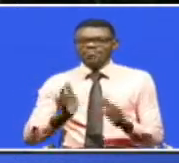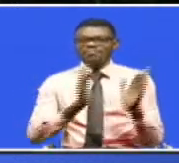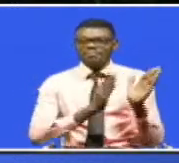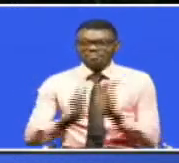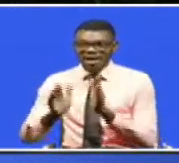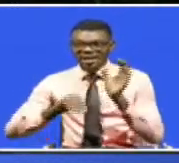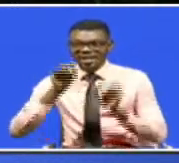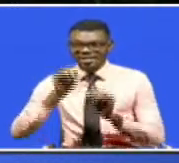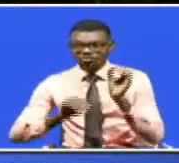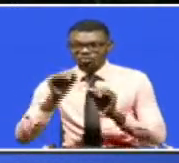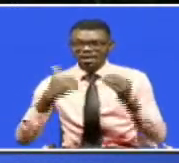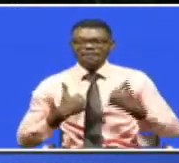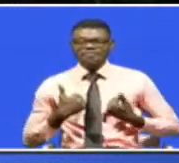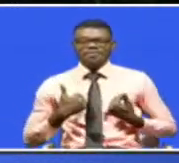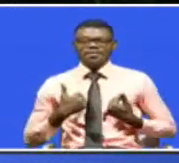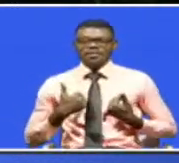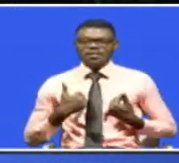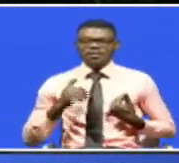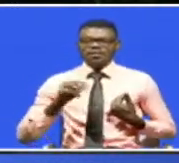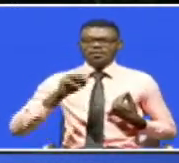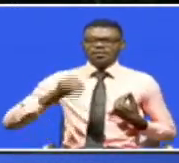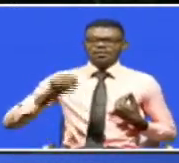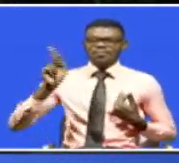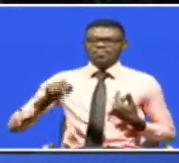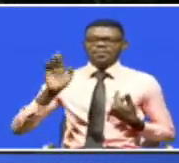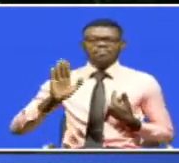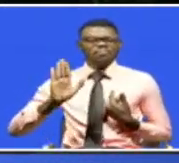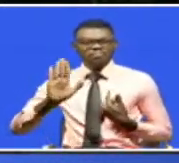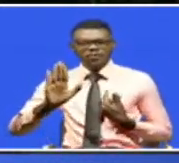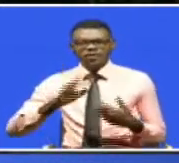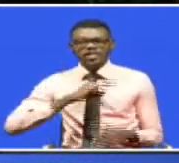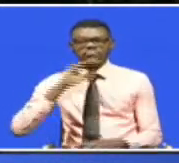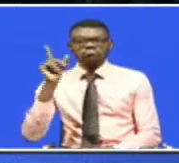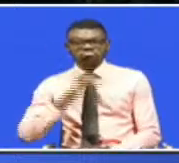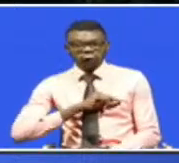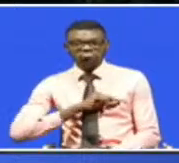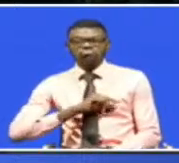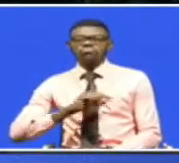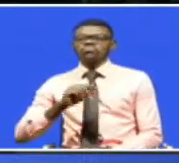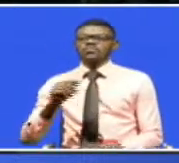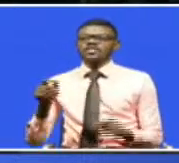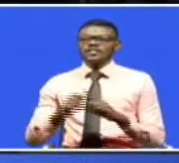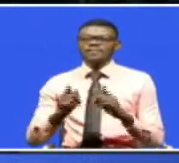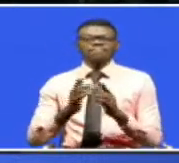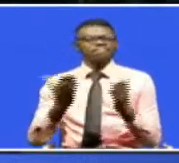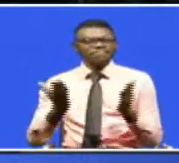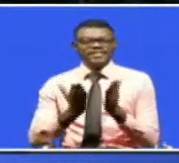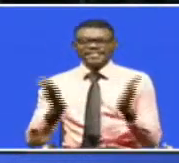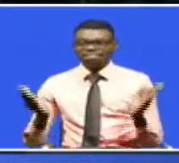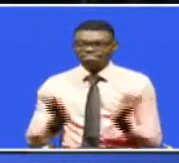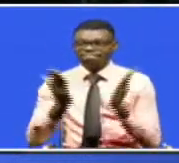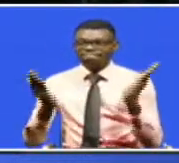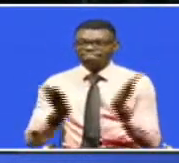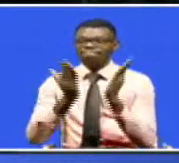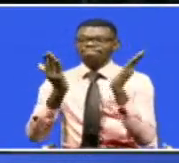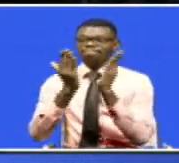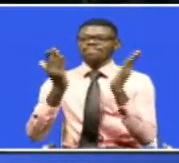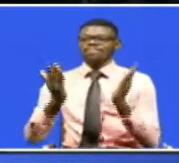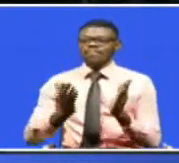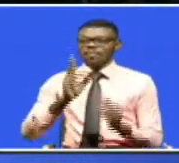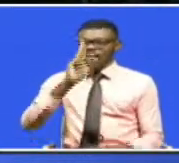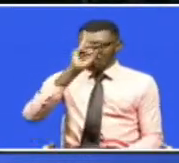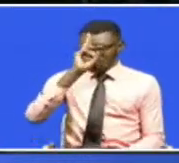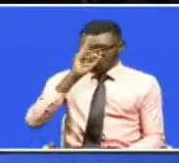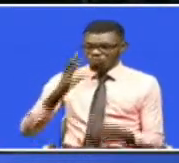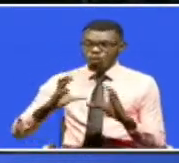kufanya uchaguzi baada ya mbunge wao kumpoteza mbunge wao Paul Koinange, na ameweza kuwahimiza ama kuhimiza idara ile ya